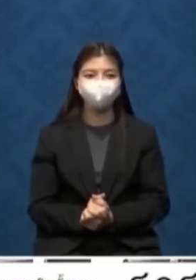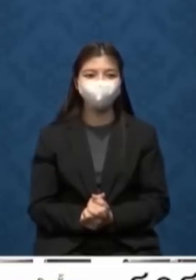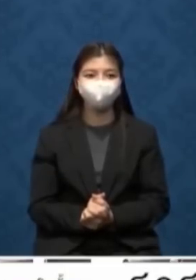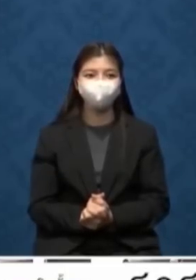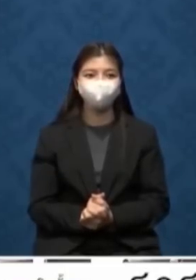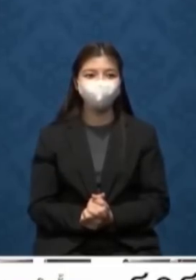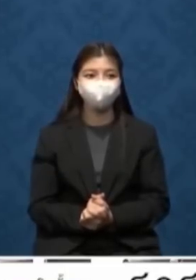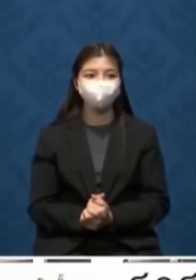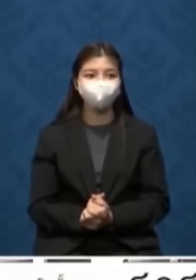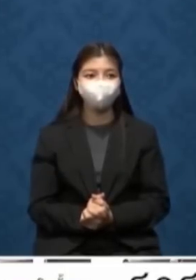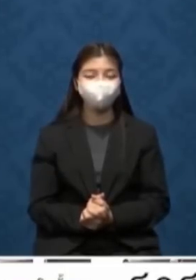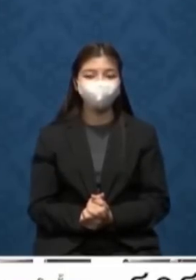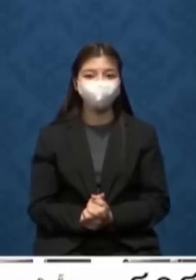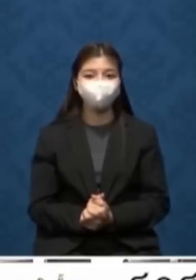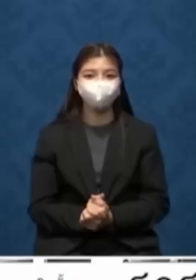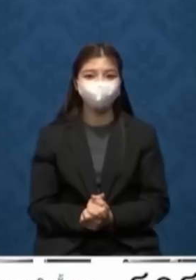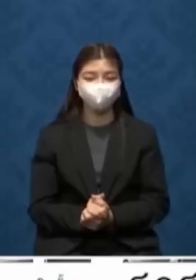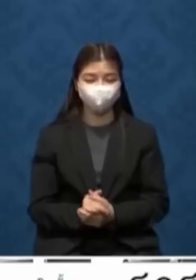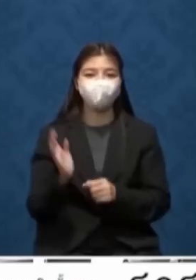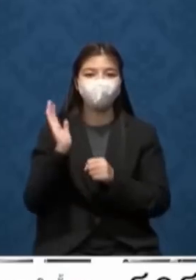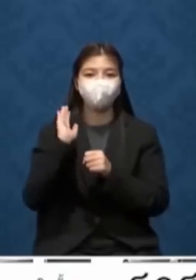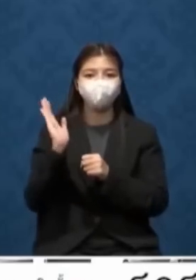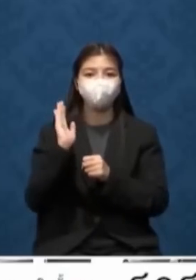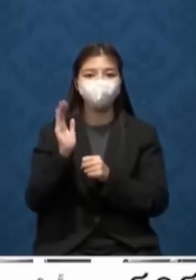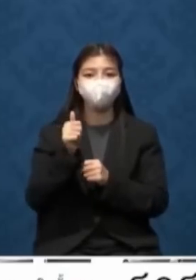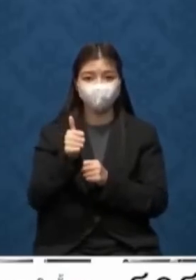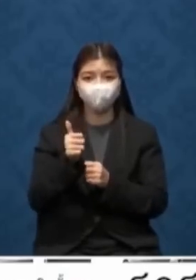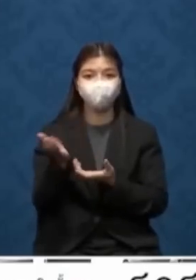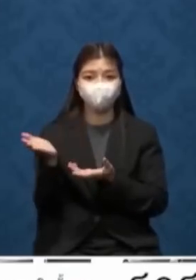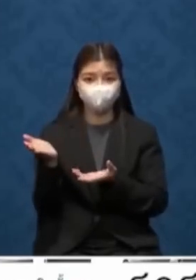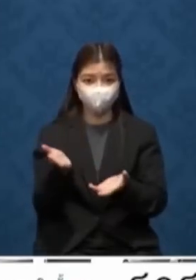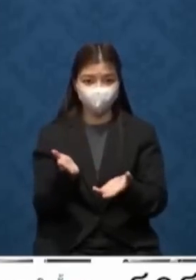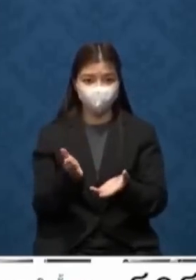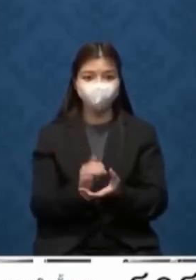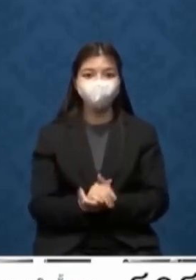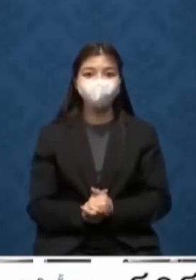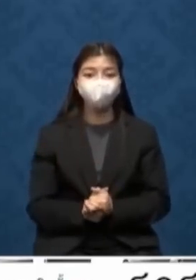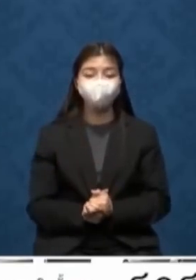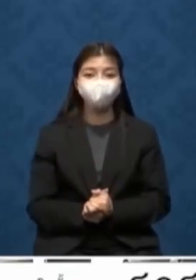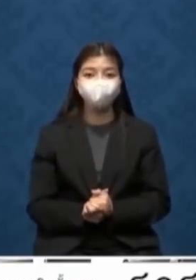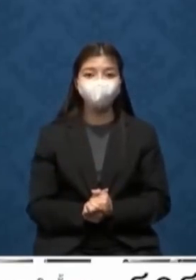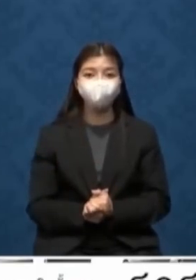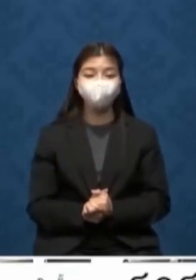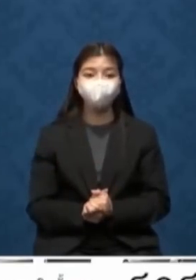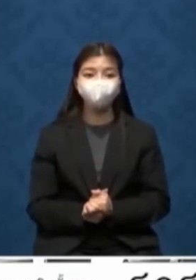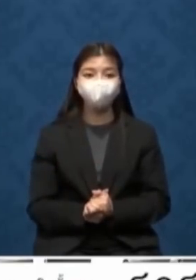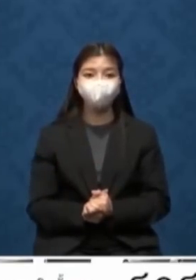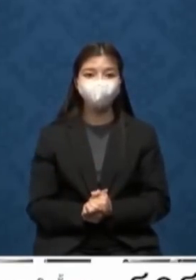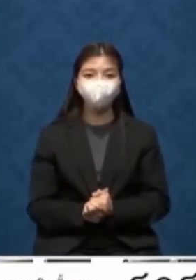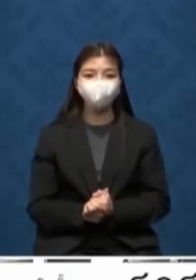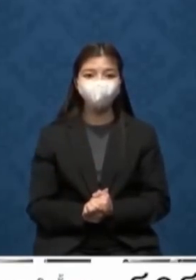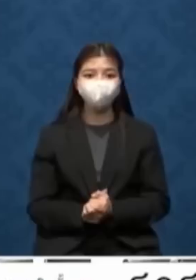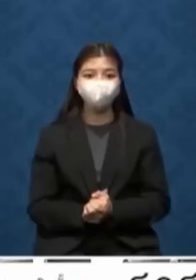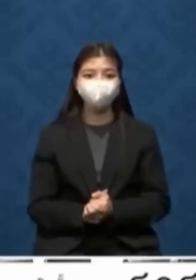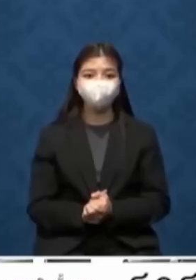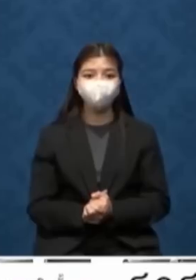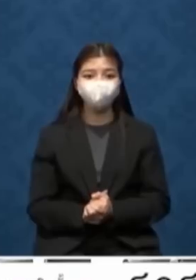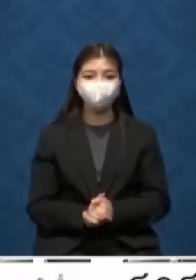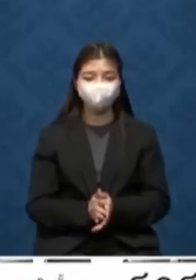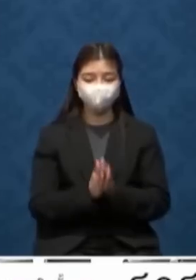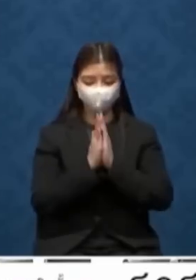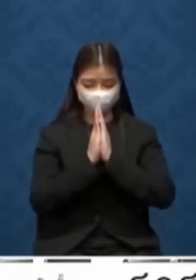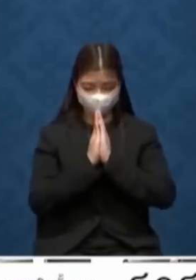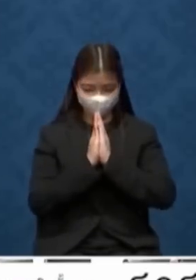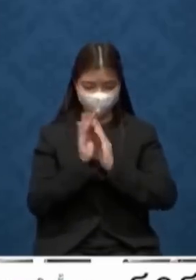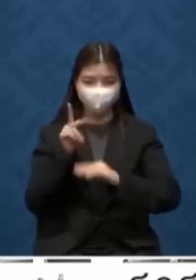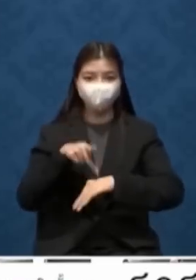ไม่มีประท้วงก็ให้รัฐมนตรีอภิปรายนะครับและผู้อภิปรายทีหลังครับเชิญนะครับเชิญ กราบเรียนท่านประธ